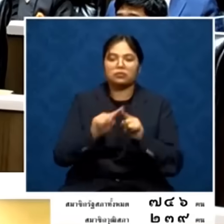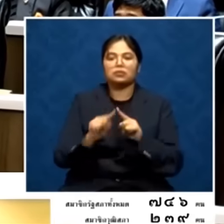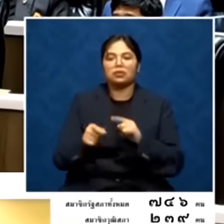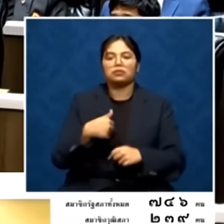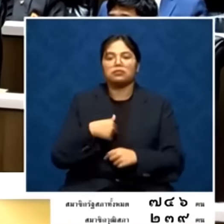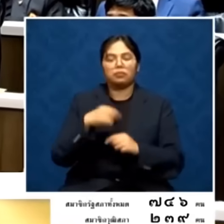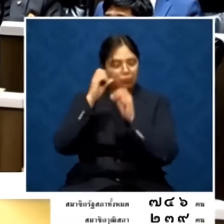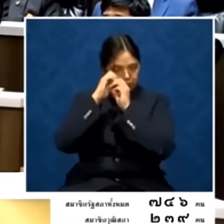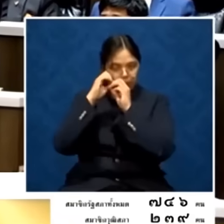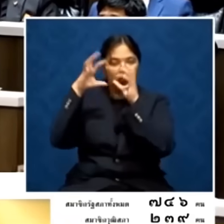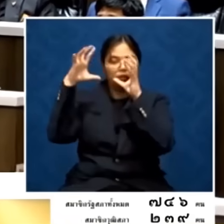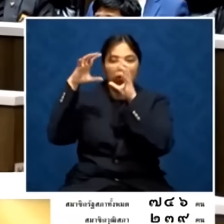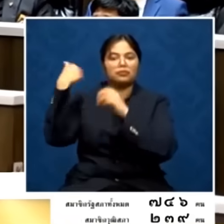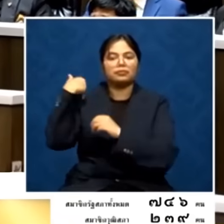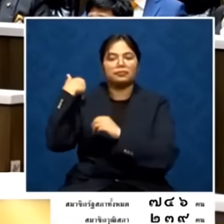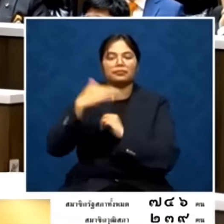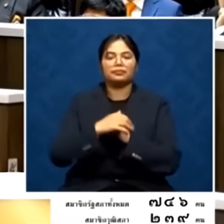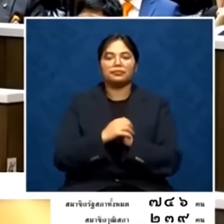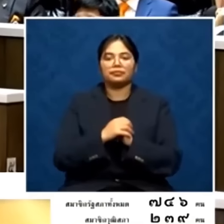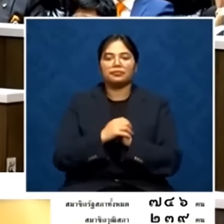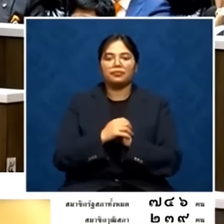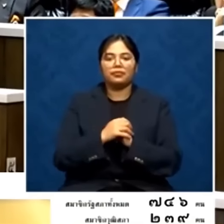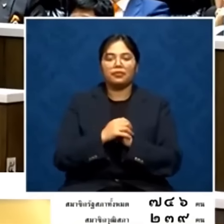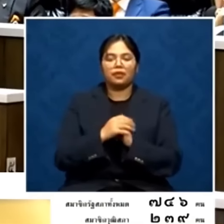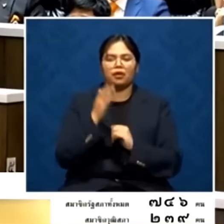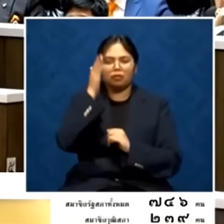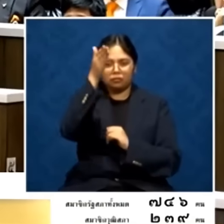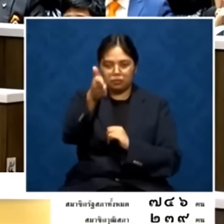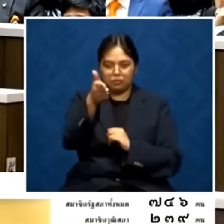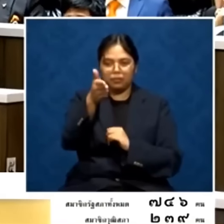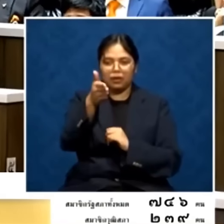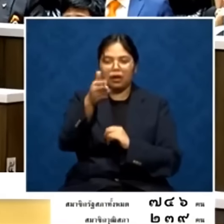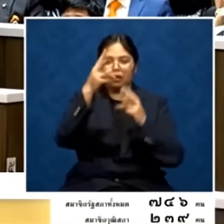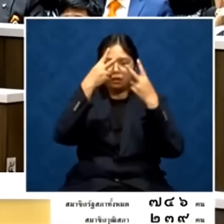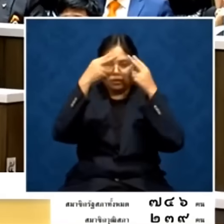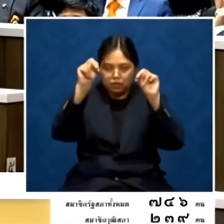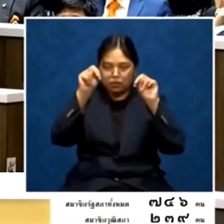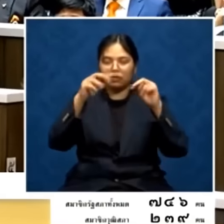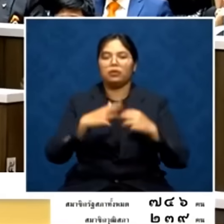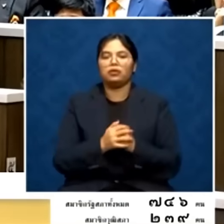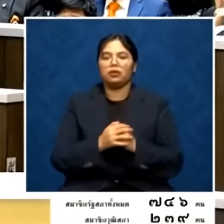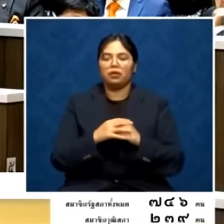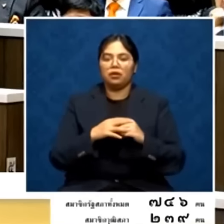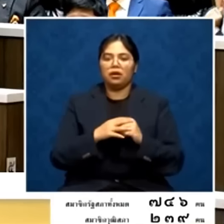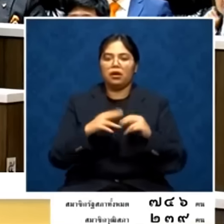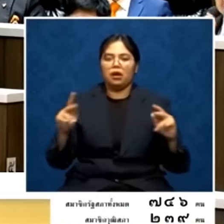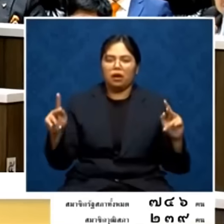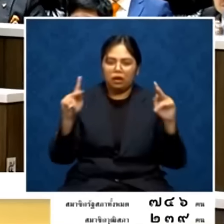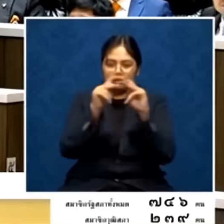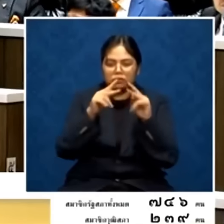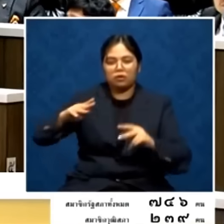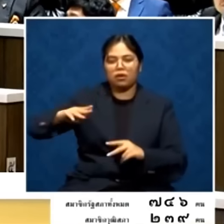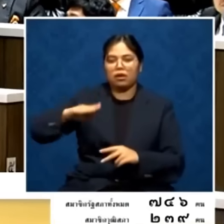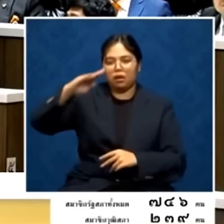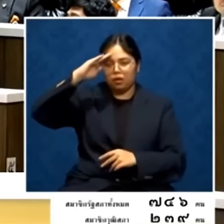ชั้น14โรงพยาบาลตำรวจโดยรัฐบาลทำบ่ฮู้บ่หันบ่ดันบ่เข้